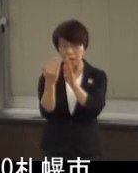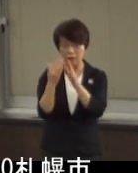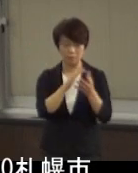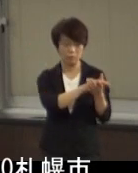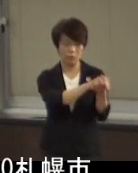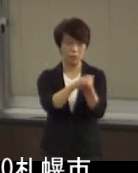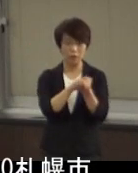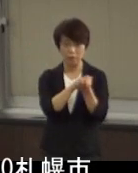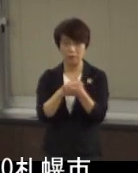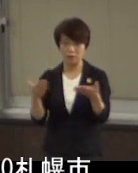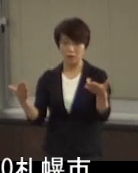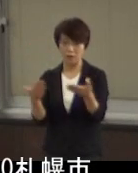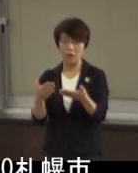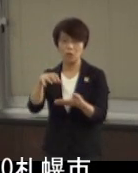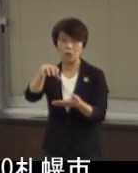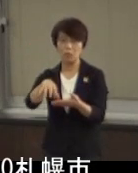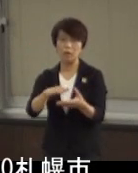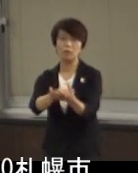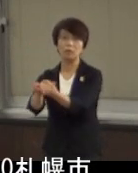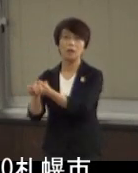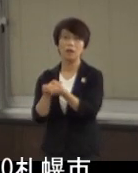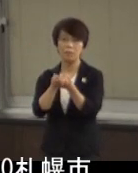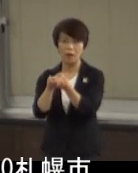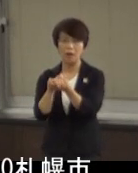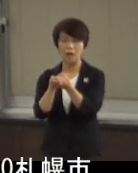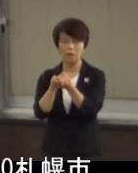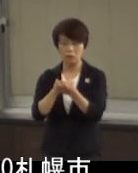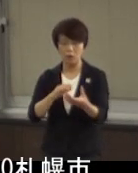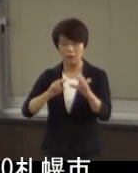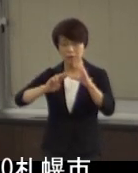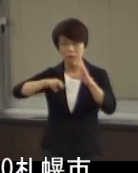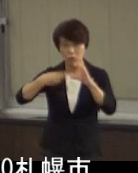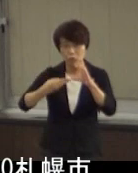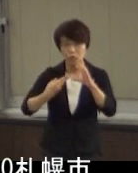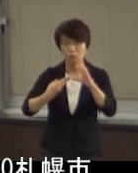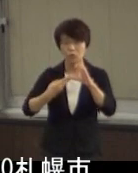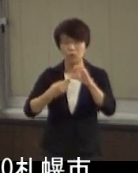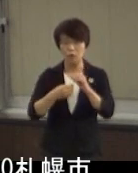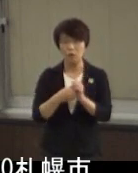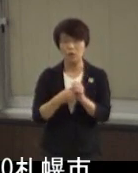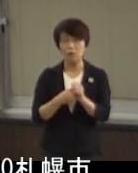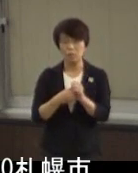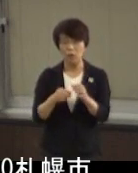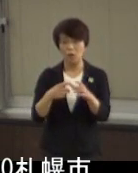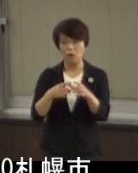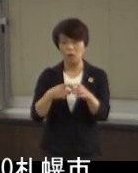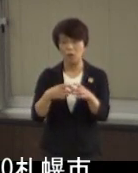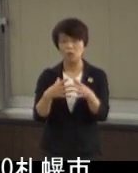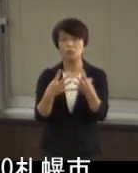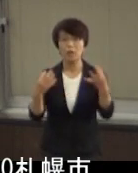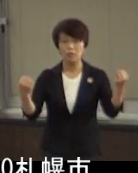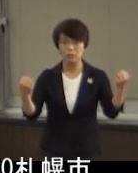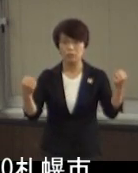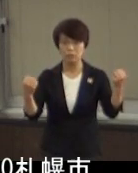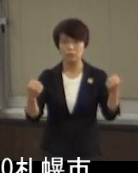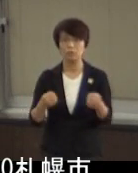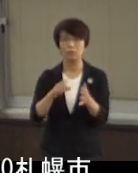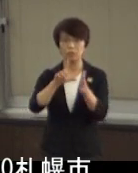や職場の仲間の方々との飲食の機会が多くなるという時期でもあります。